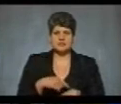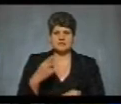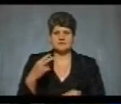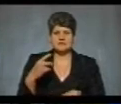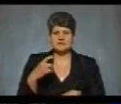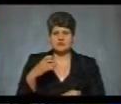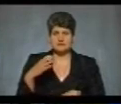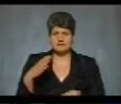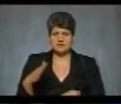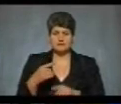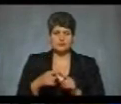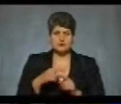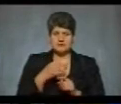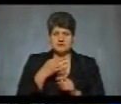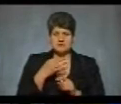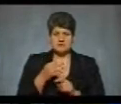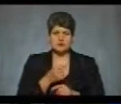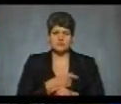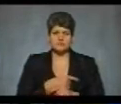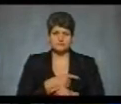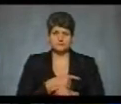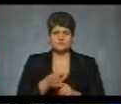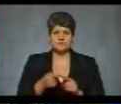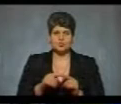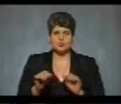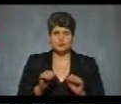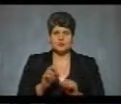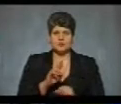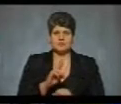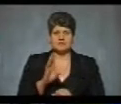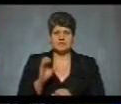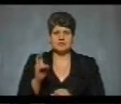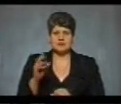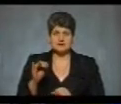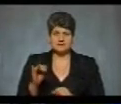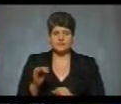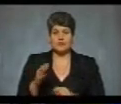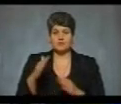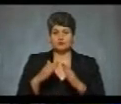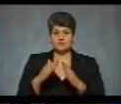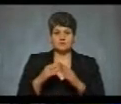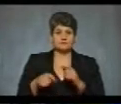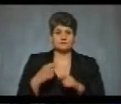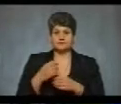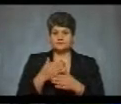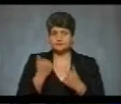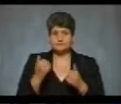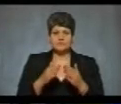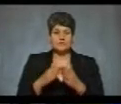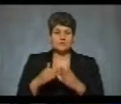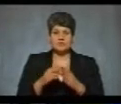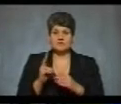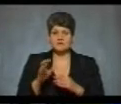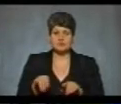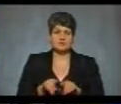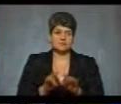хвилин. Про це нам повідомив оперативний черговий цього управління Ярослав Скалецький. Зовні будинок не ушкоджений, сусідні квартири